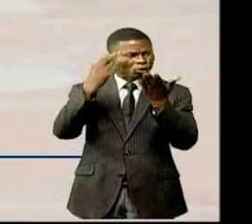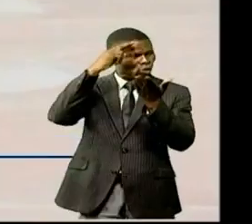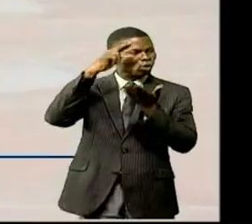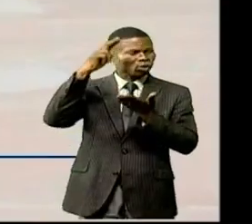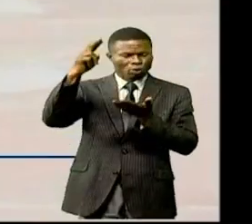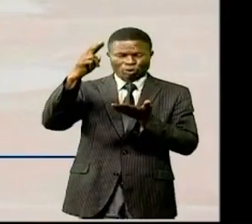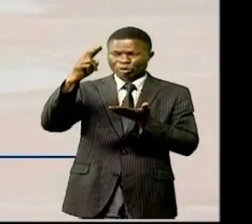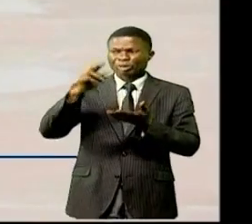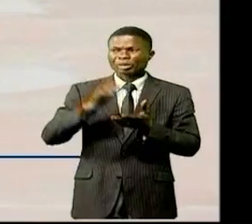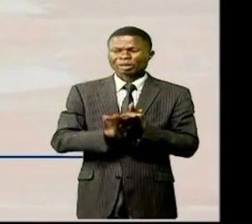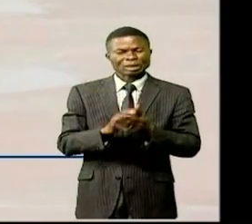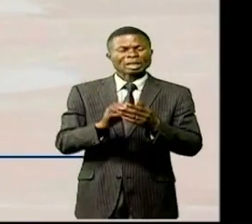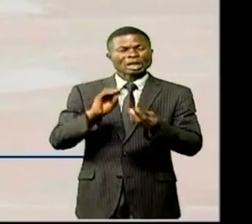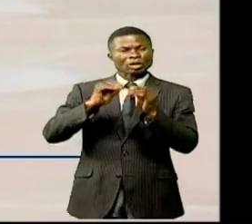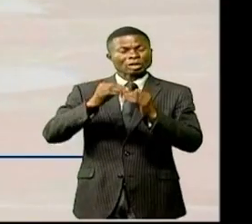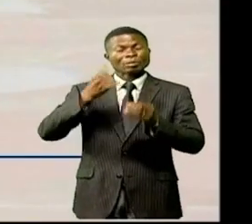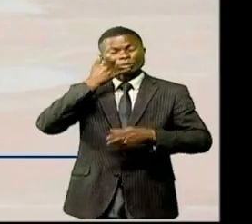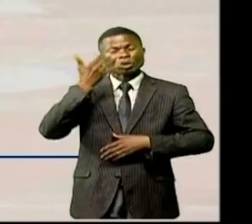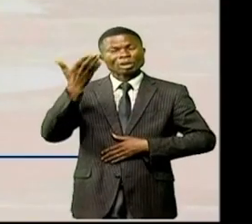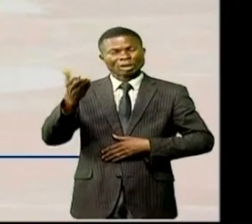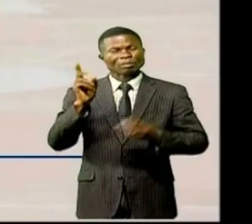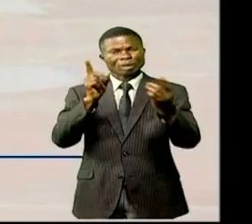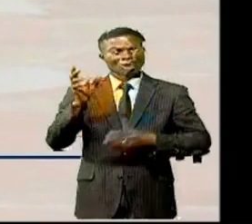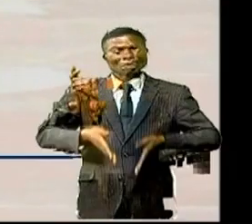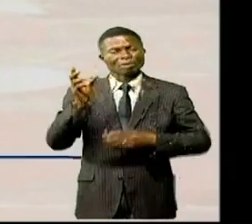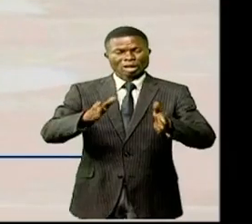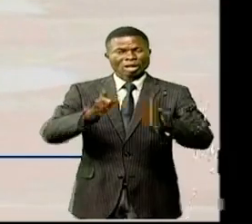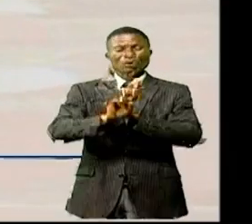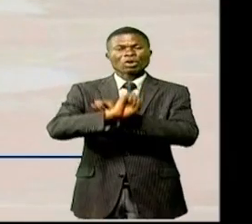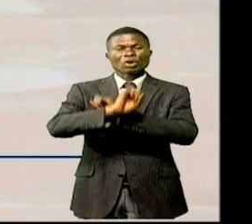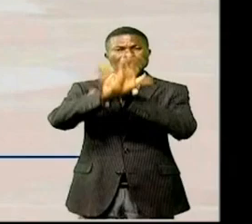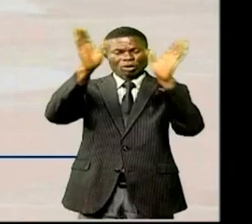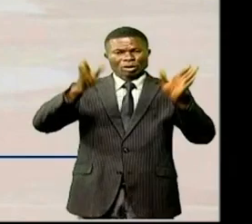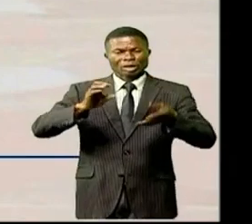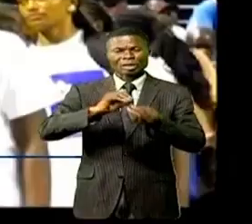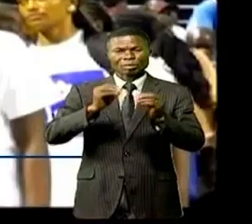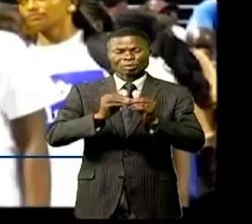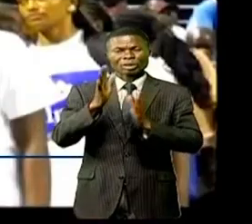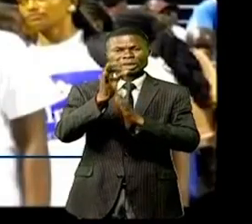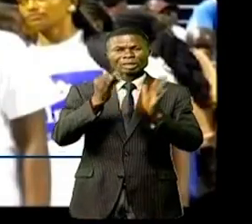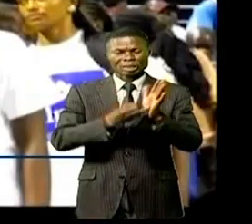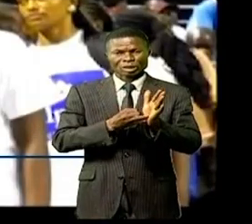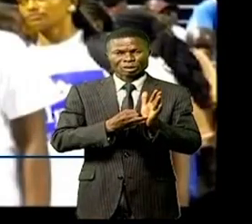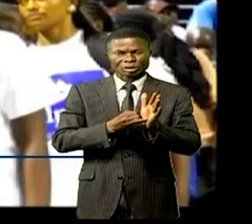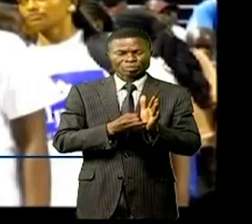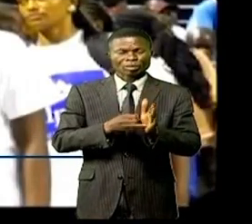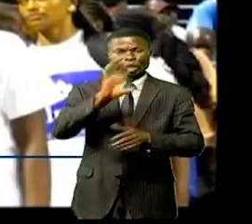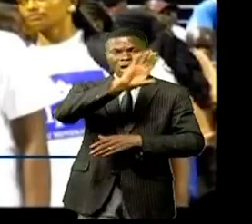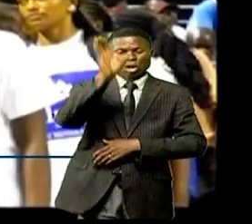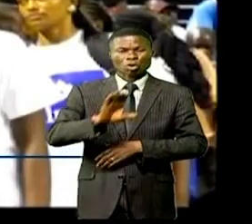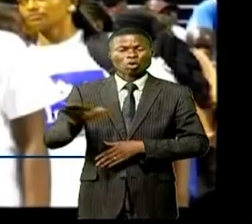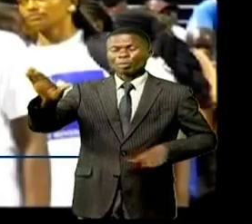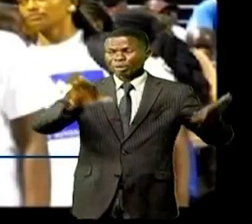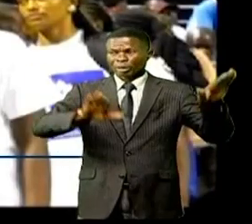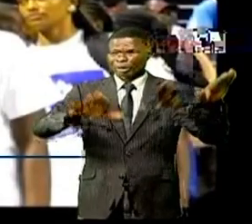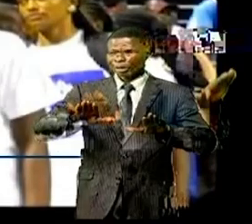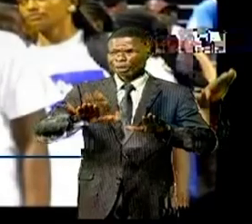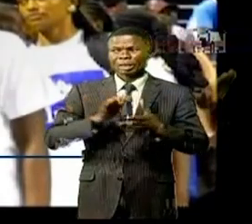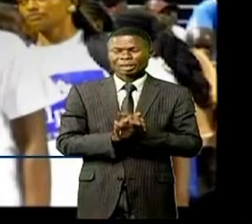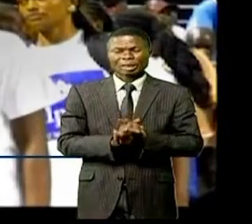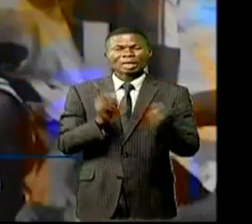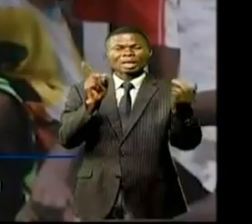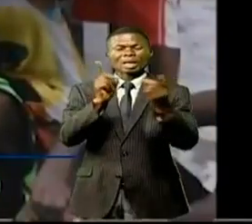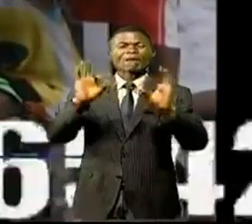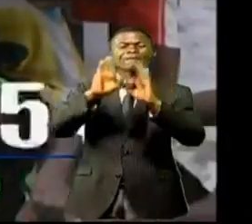Tous les contacts sont le bienvenu sur l'avenue Lumière numéro 18 au quartier Badara dans la commune de Lancélé. Une autre voie, c'est de joindre la